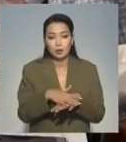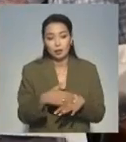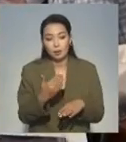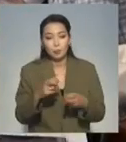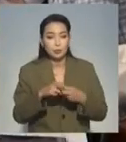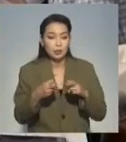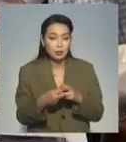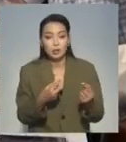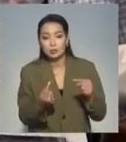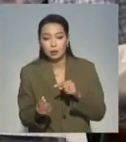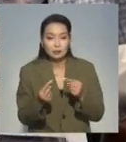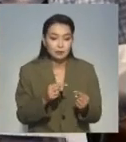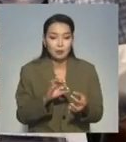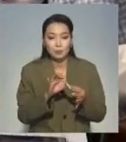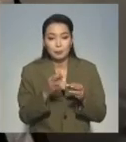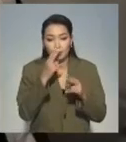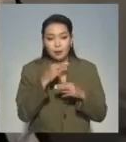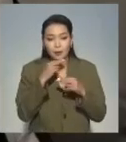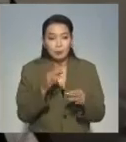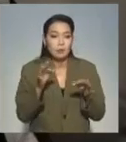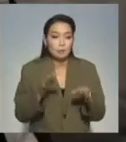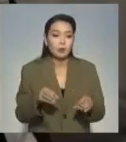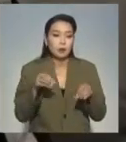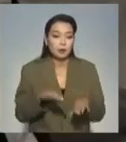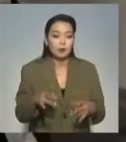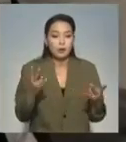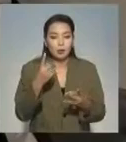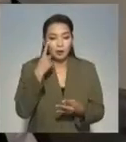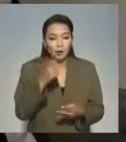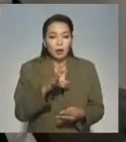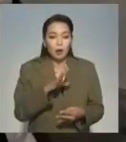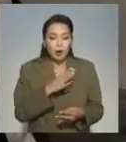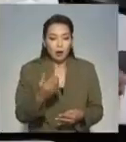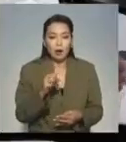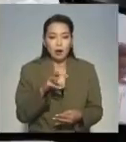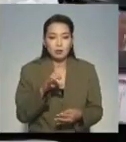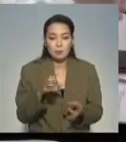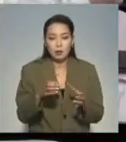мәселені жан-жақты қарастырып, ортақ тиімді шешімге келетіндерін жеткізді. Айта кету керек,